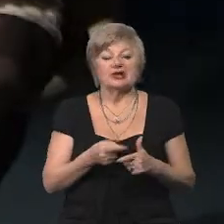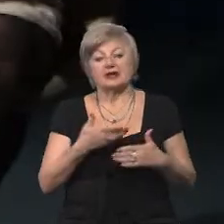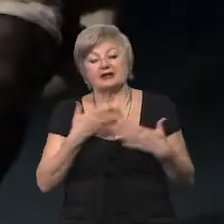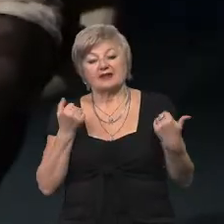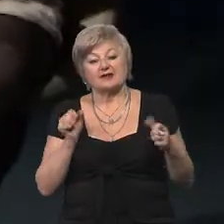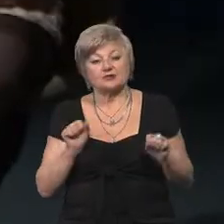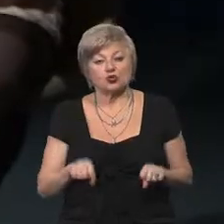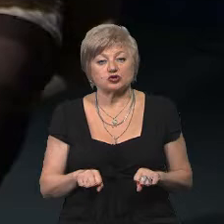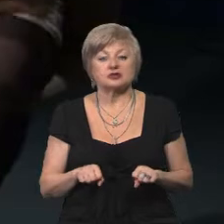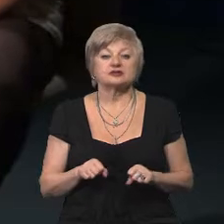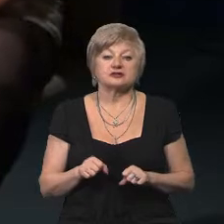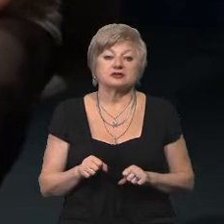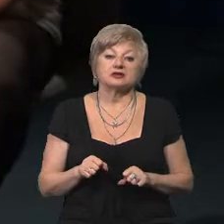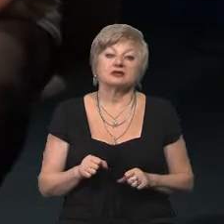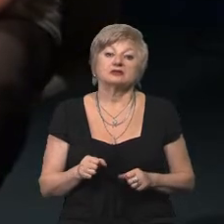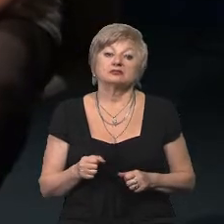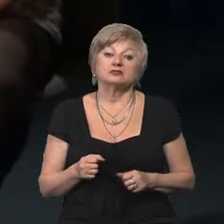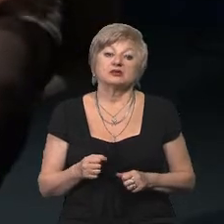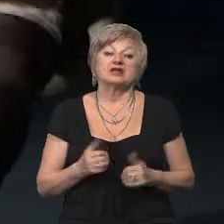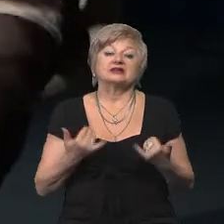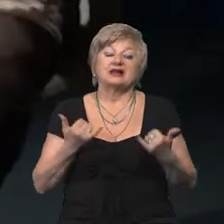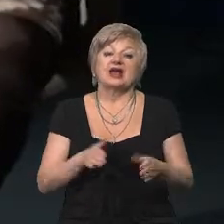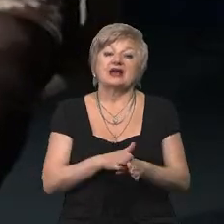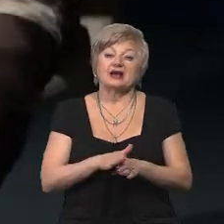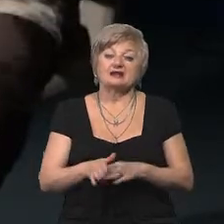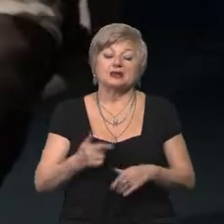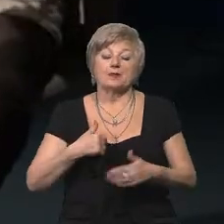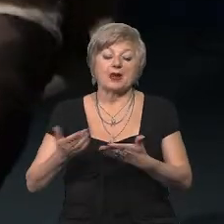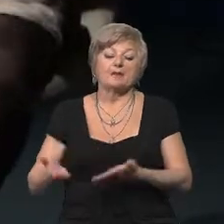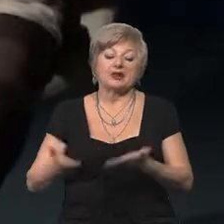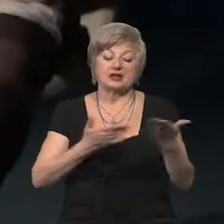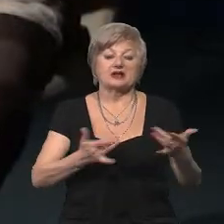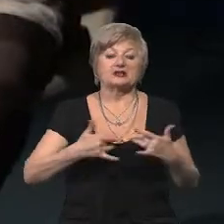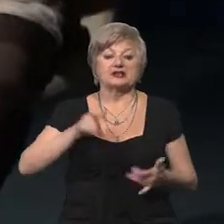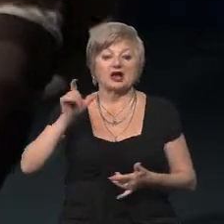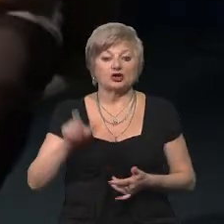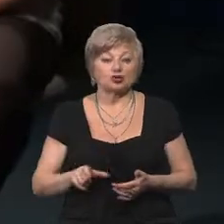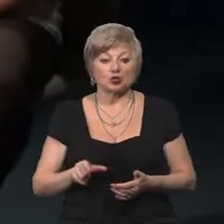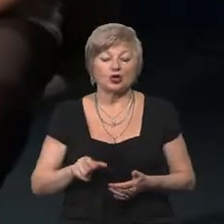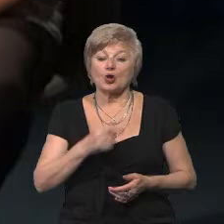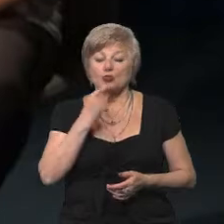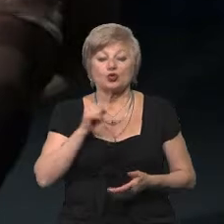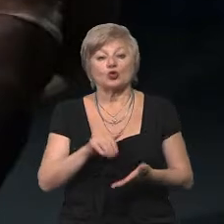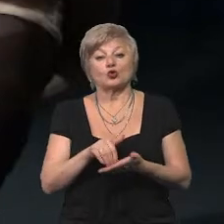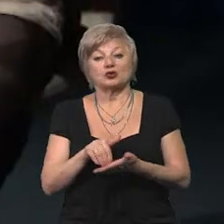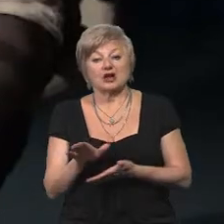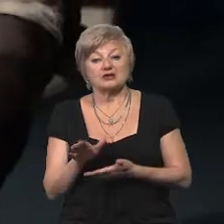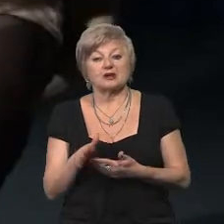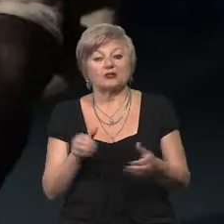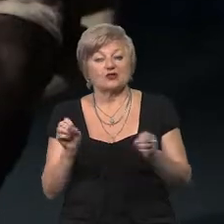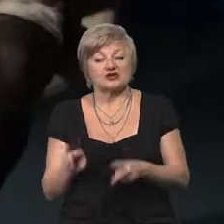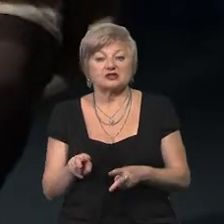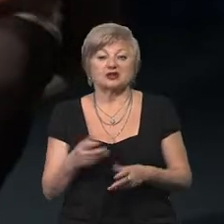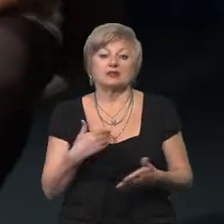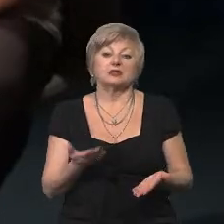ищем для реализации. Приглашаем актеров, они соглашаются или отказываются, профессионалы, предлагаем им